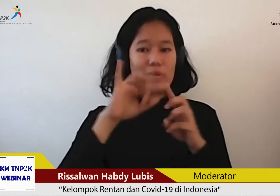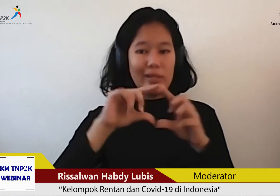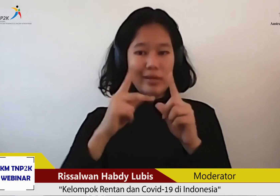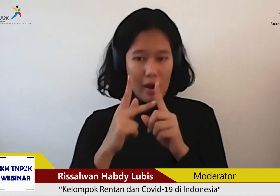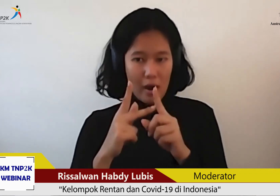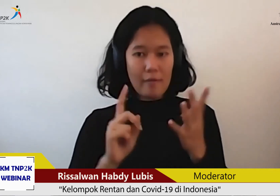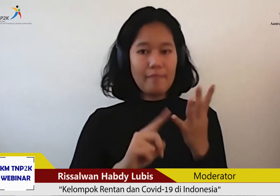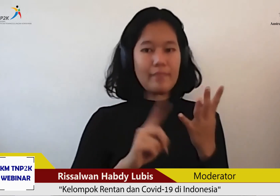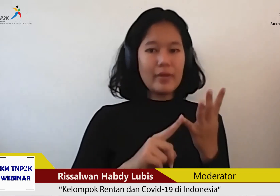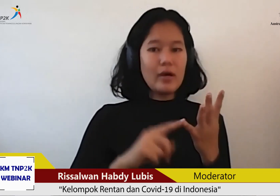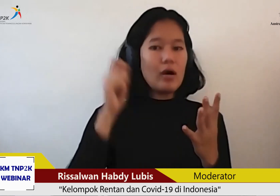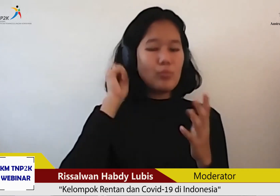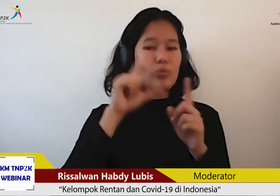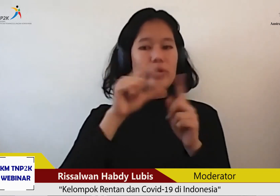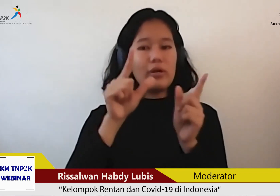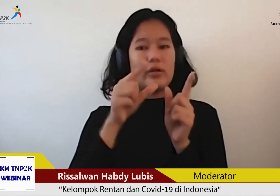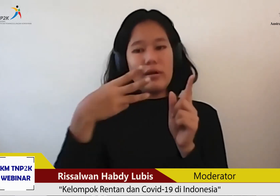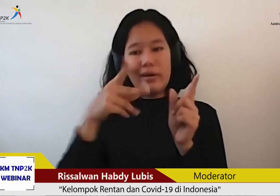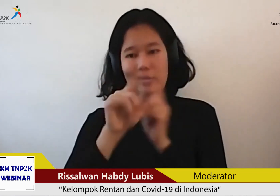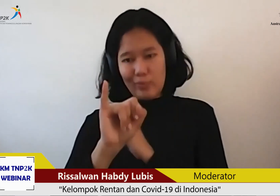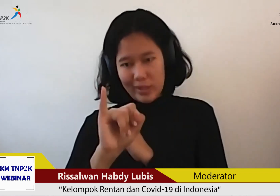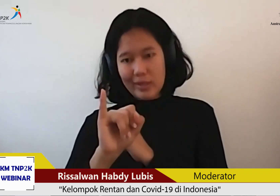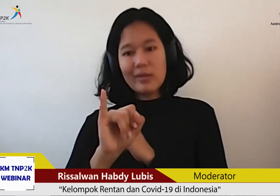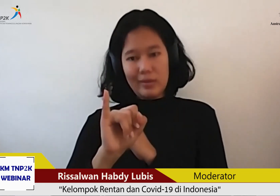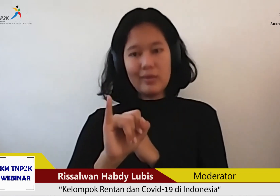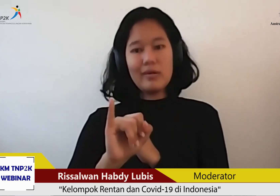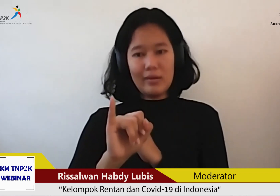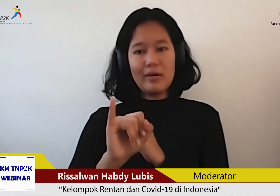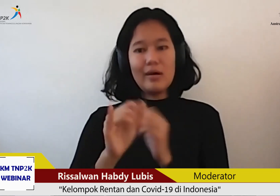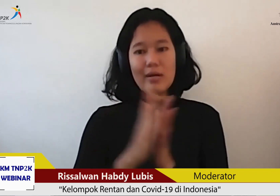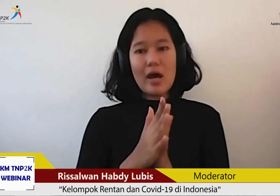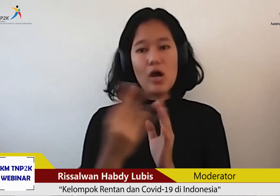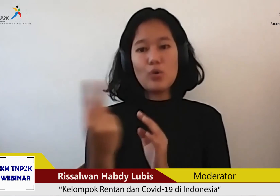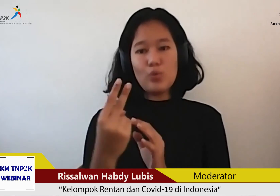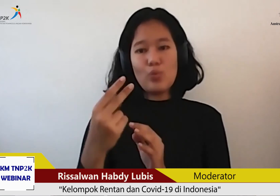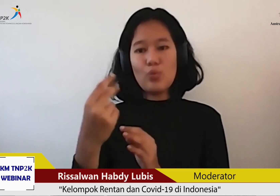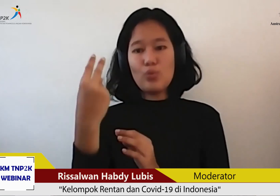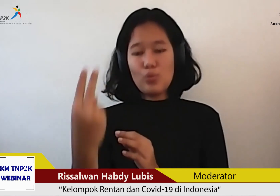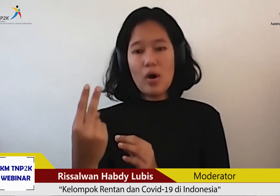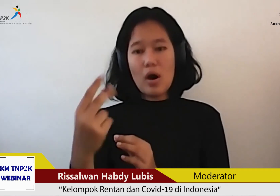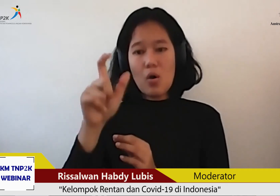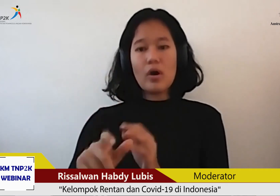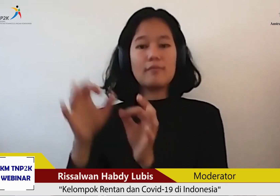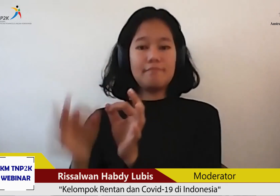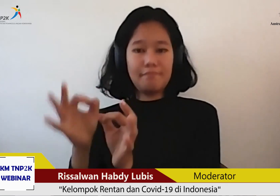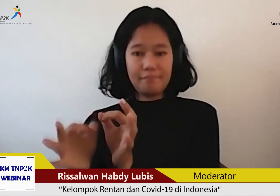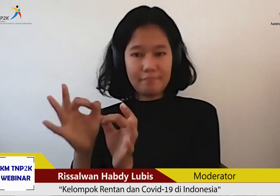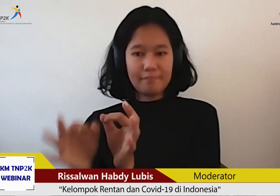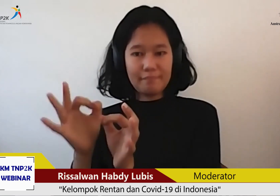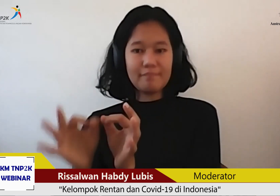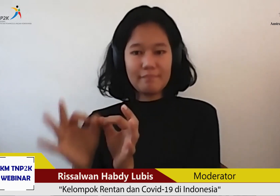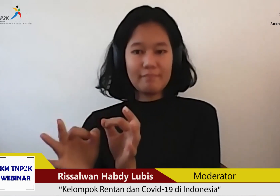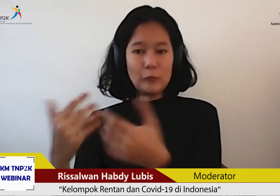Ibu Dr. Dewi Haryani Susila Tuti, dan juga dua orang JBI kita ini ya, yang